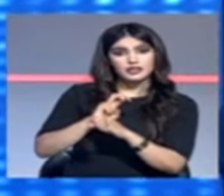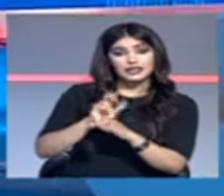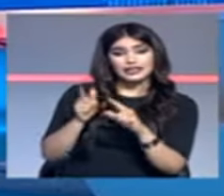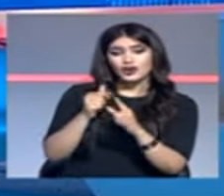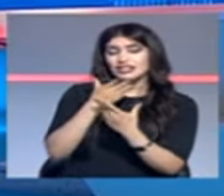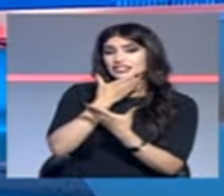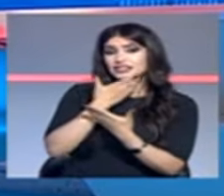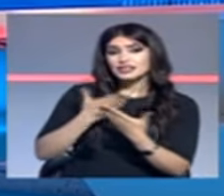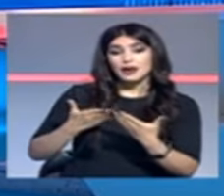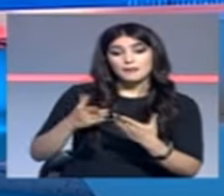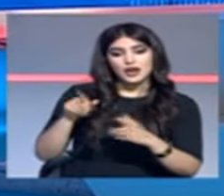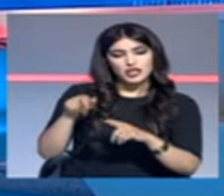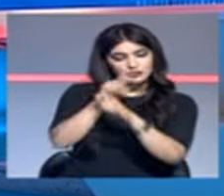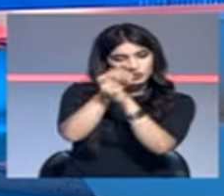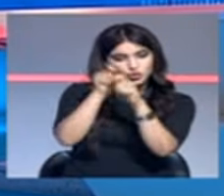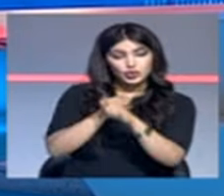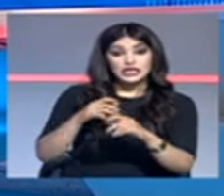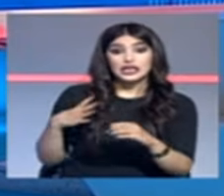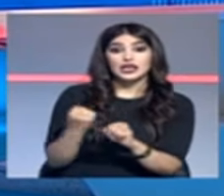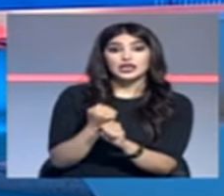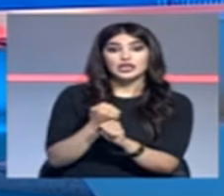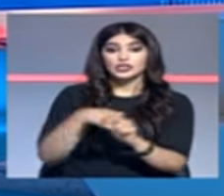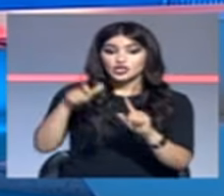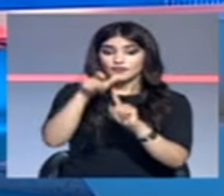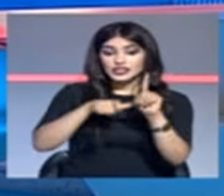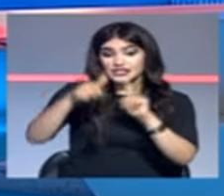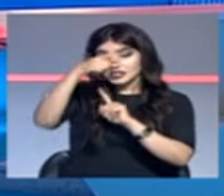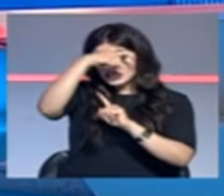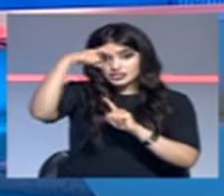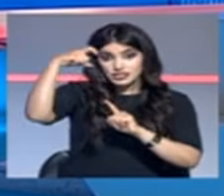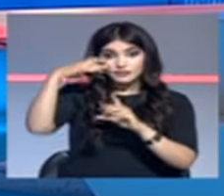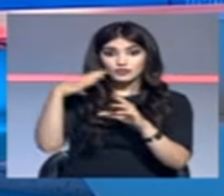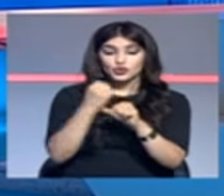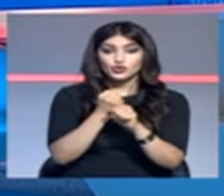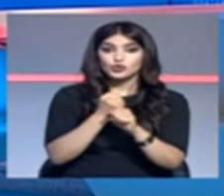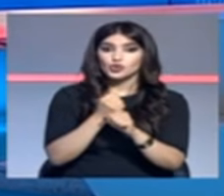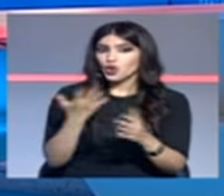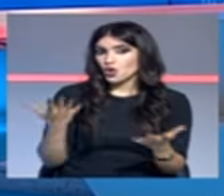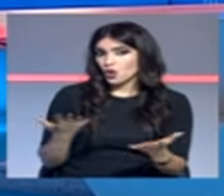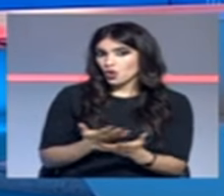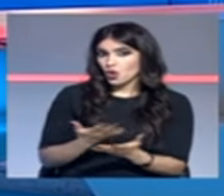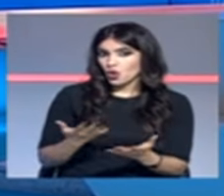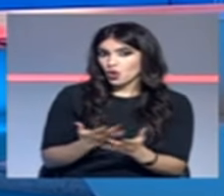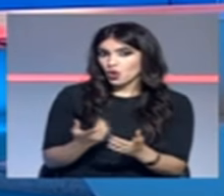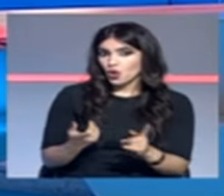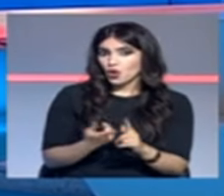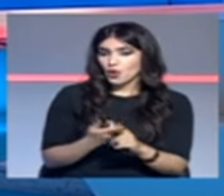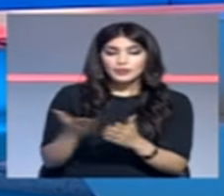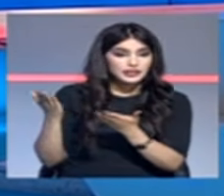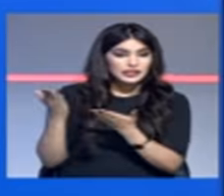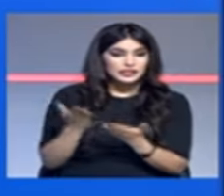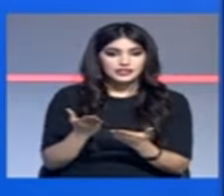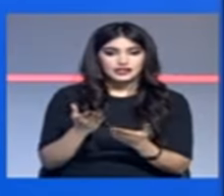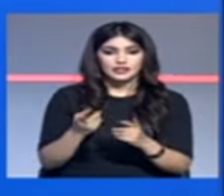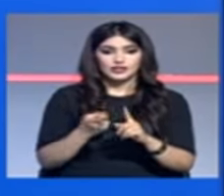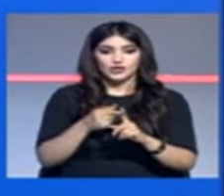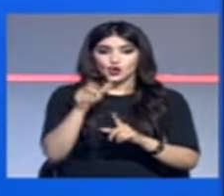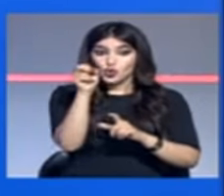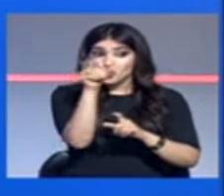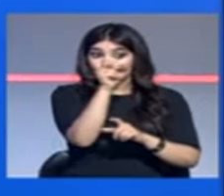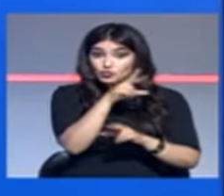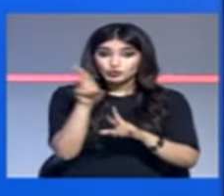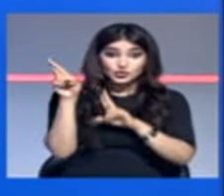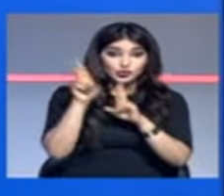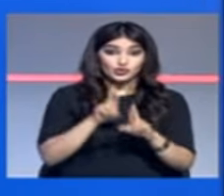بسيطة. لازمنا. نعم. ننجحوا الصيف الجاي، أما باش ننجحوا خاطر إذا باش نستقبلوا شوية من السياح، إذا